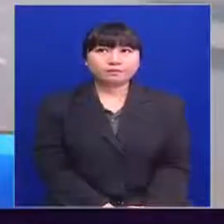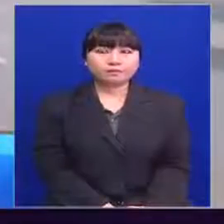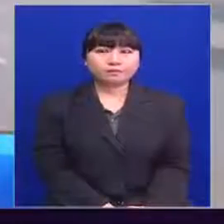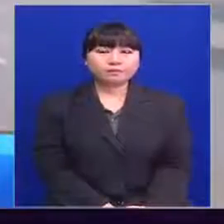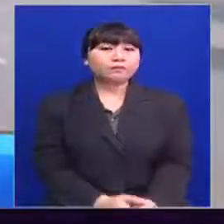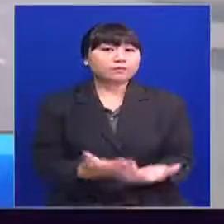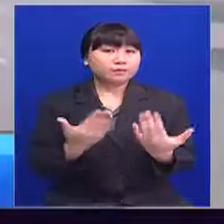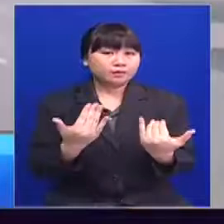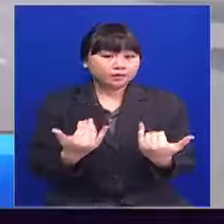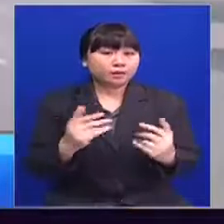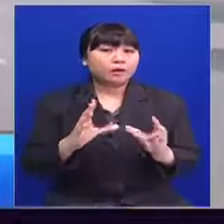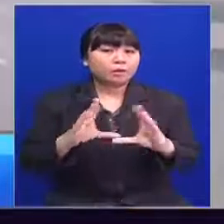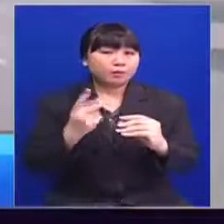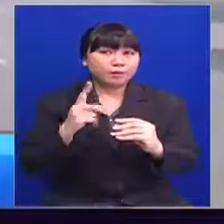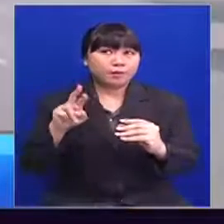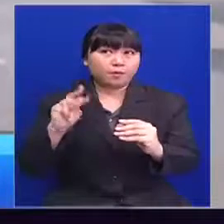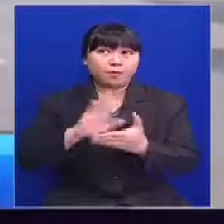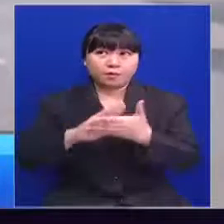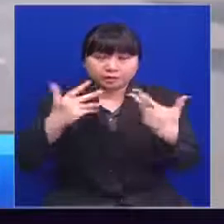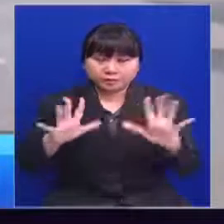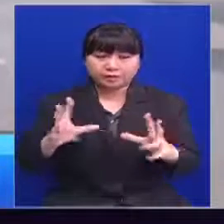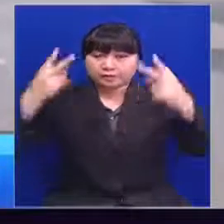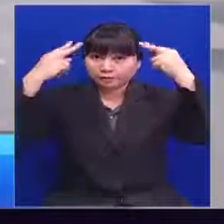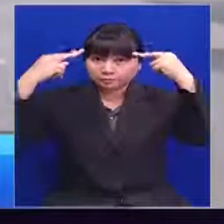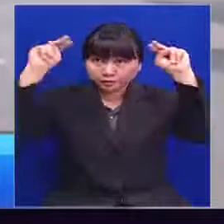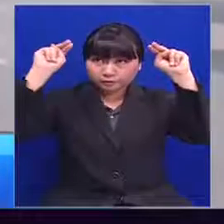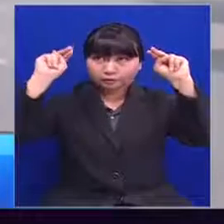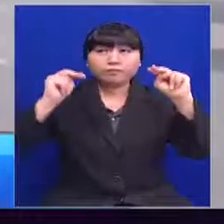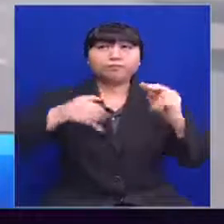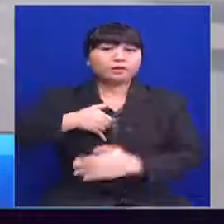ค่ะโดยหลังจากประชุมคณะรัฐมนตรีเสร็จสิ้นแล้วนะคะนายกรัฐมนตรีคะจ